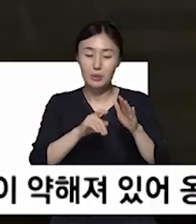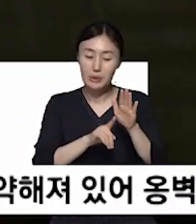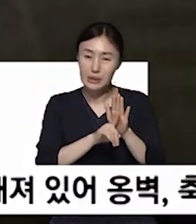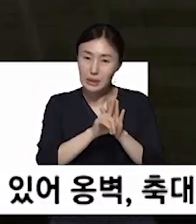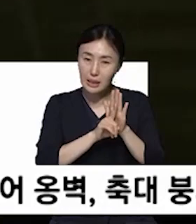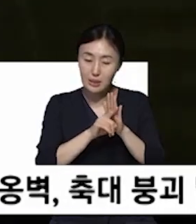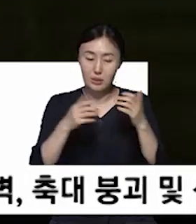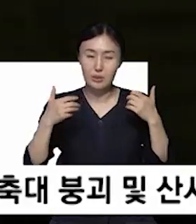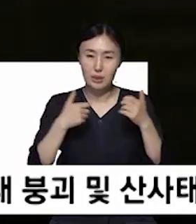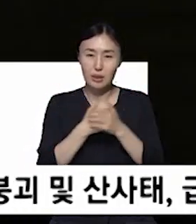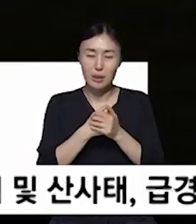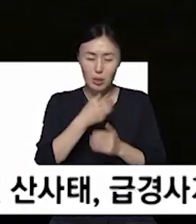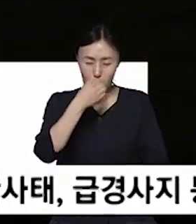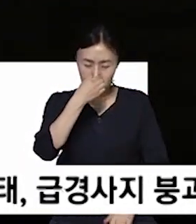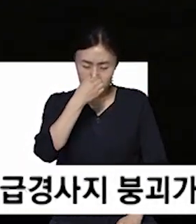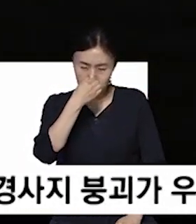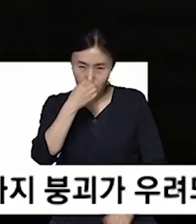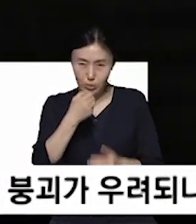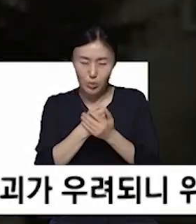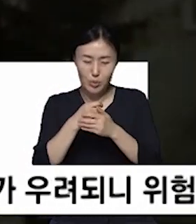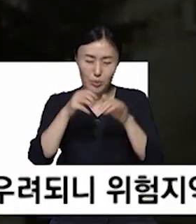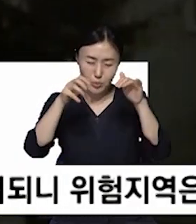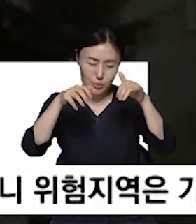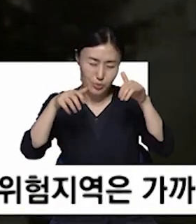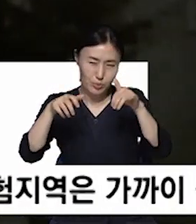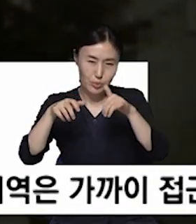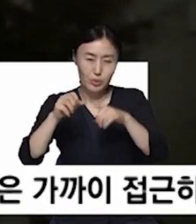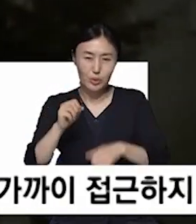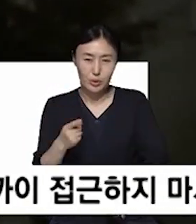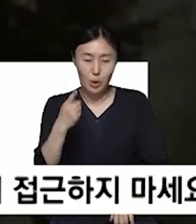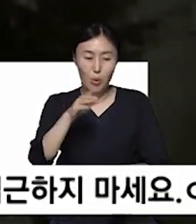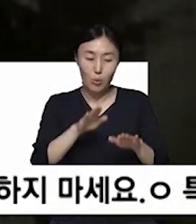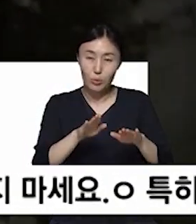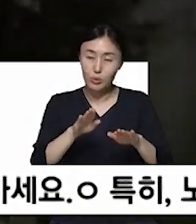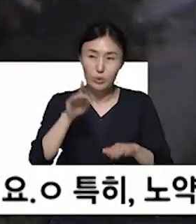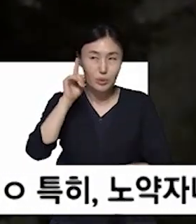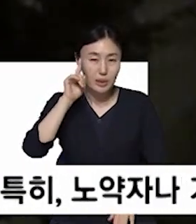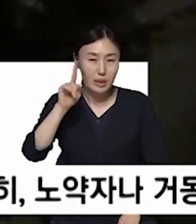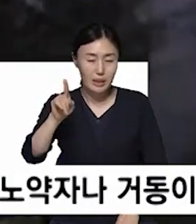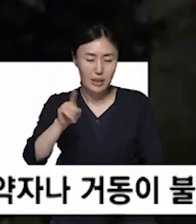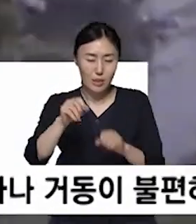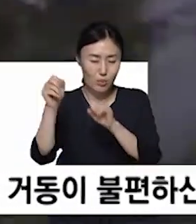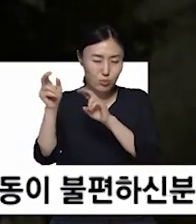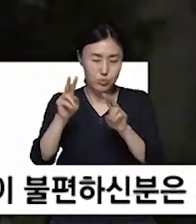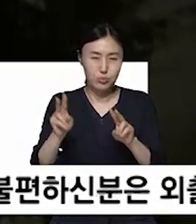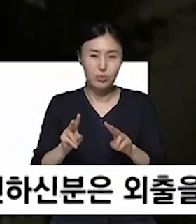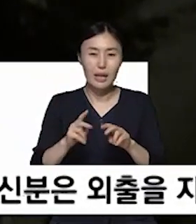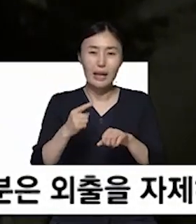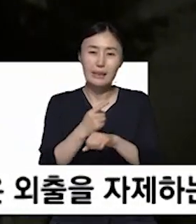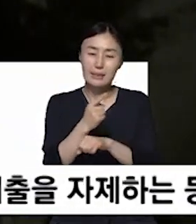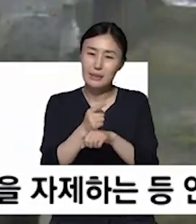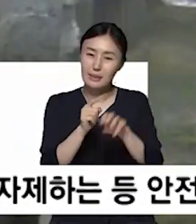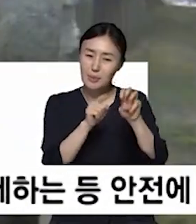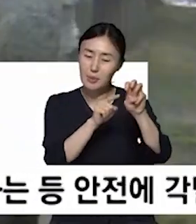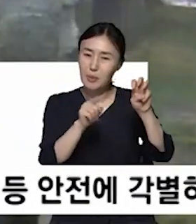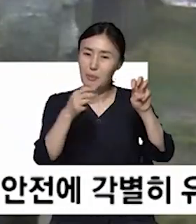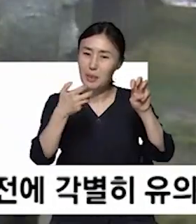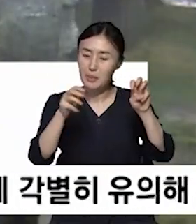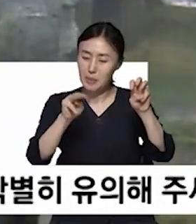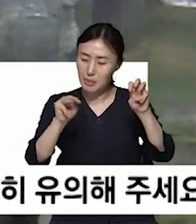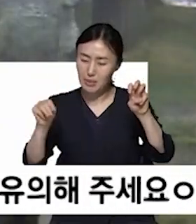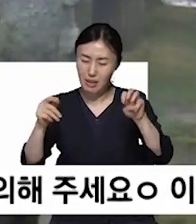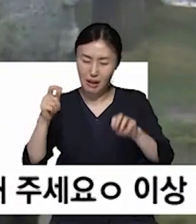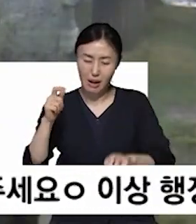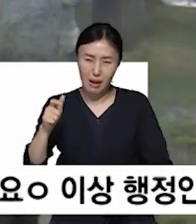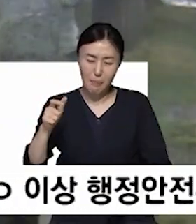광주지방기상청은 저기압과 장마 전선의 영향으로 오늘 밤부터 모레 사이 천둥, 번개를 동반한 시간당 30에서 80mm의